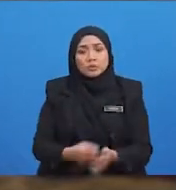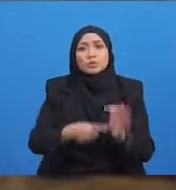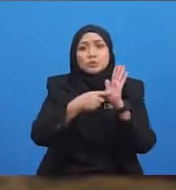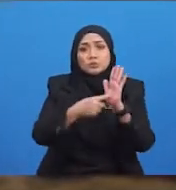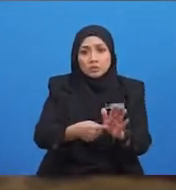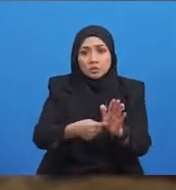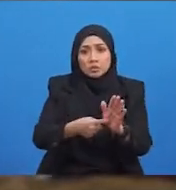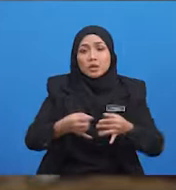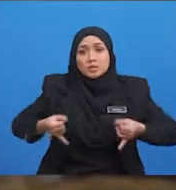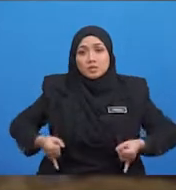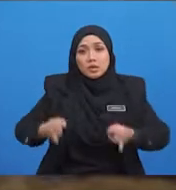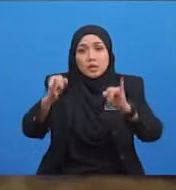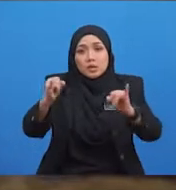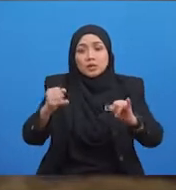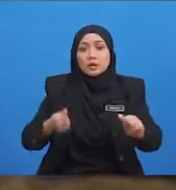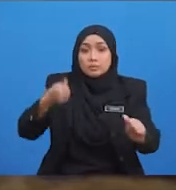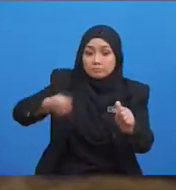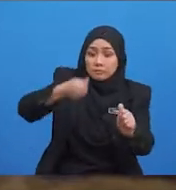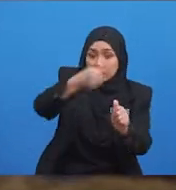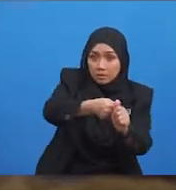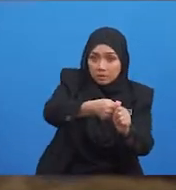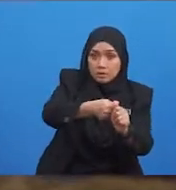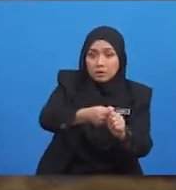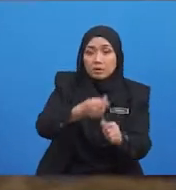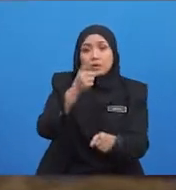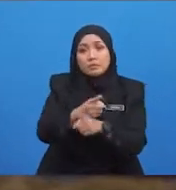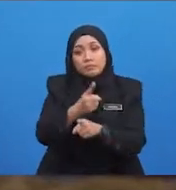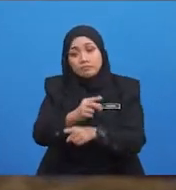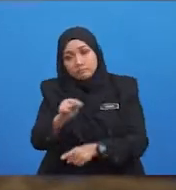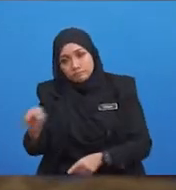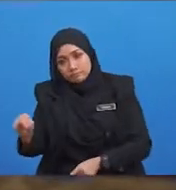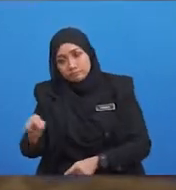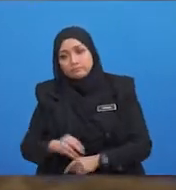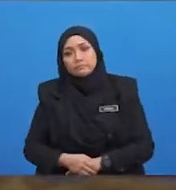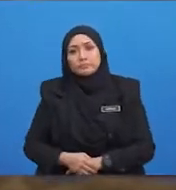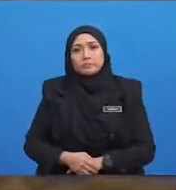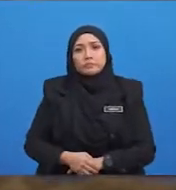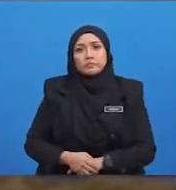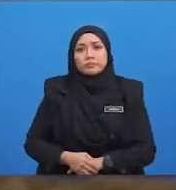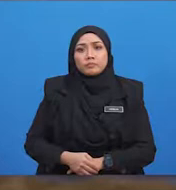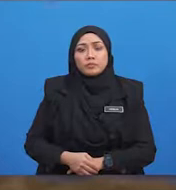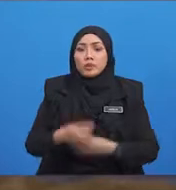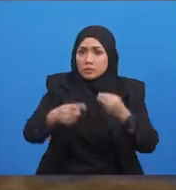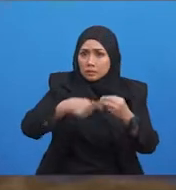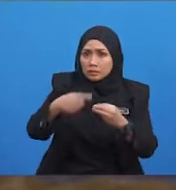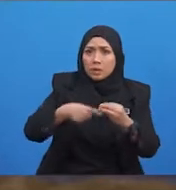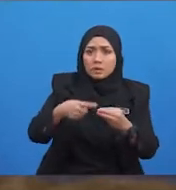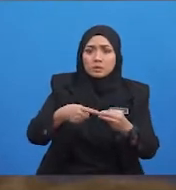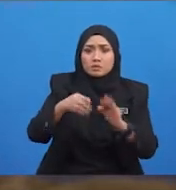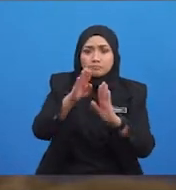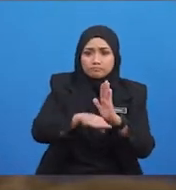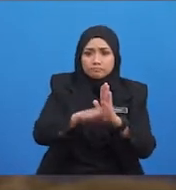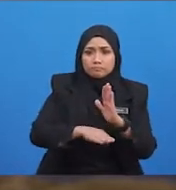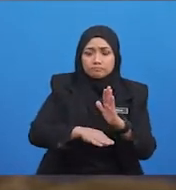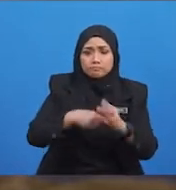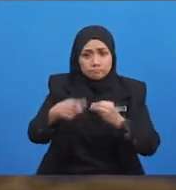kepadanya jalan ke arah kebenaran. Biarpun akur tentang segala kekurangan